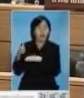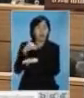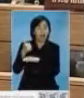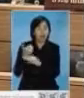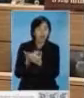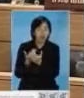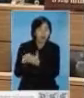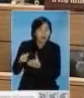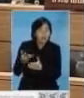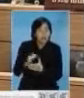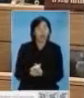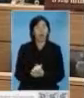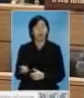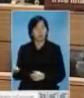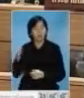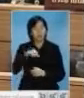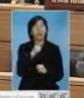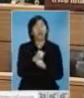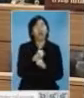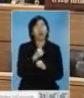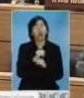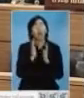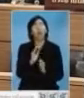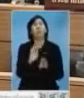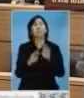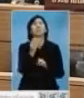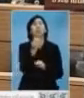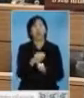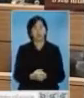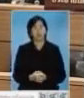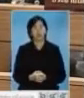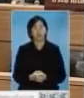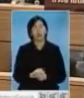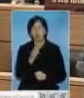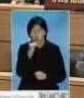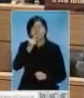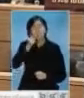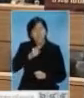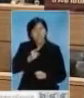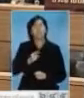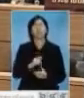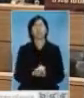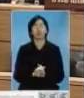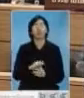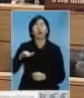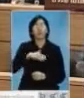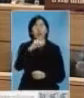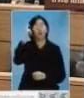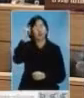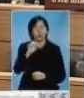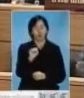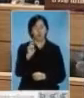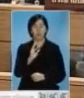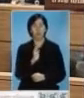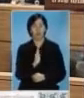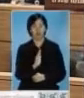องจะมีโอกาสเดินเข้ามาสู่สภาสักกี่สว.ครับอันนี้เราต้องยอมรับความจริงถึงแม้ว่าเราบอกว่าเอาละสว.ต้องเป็นกล